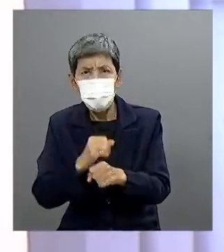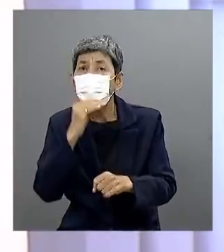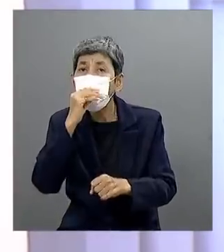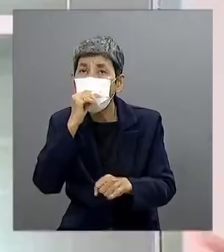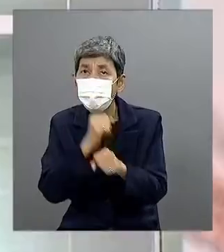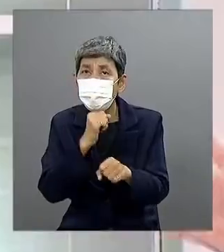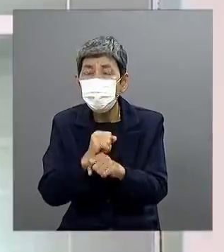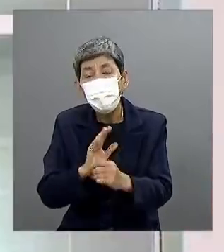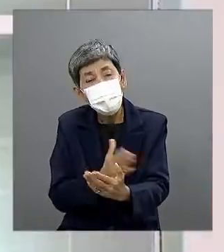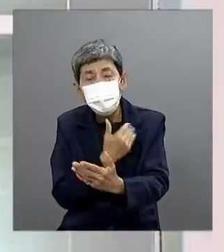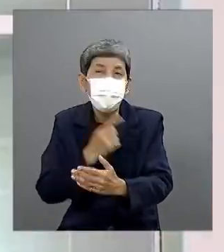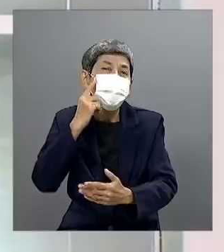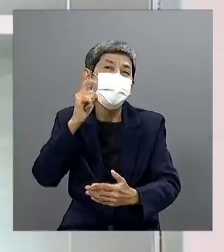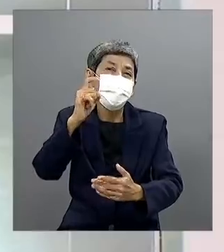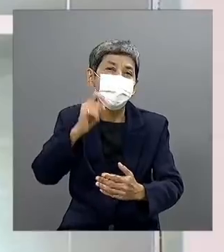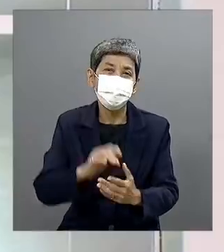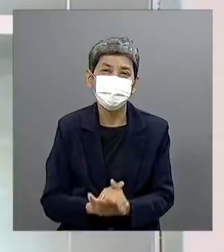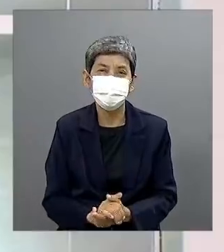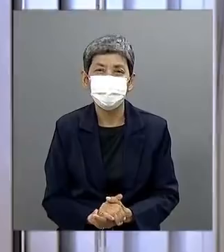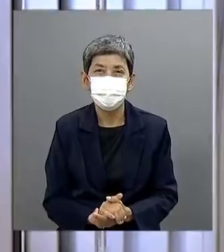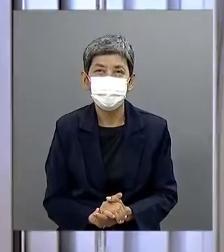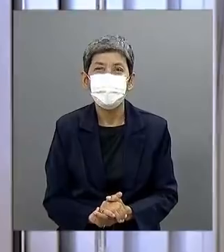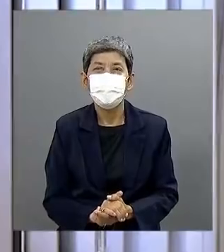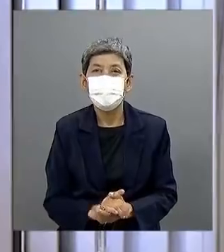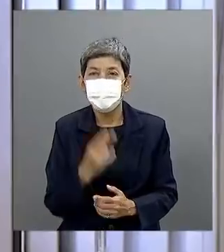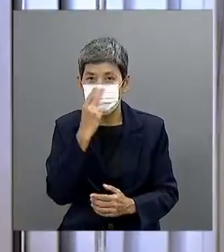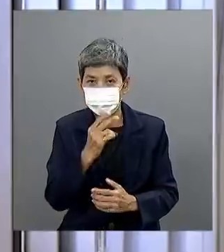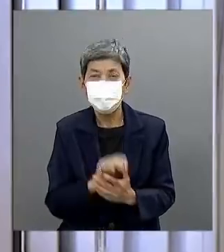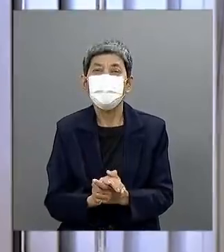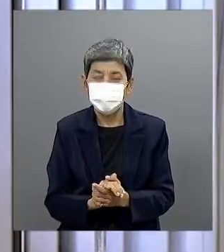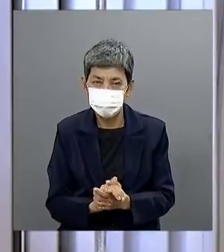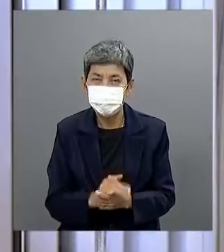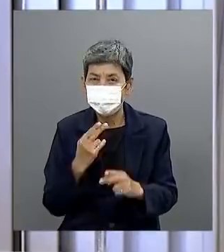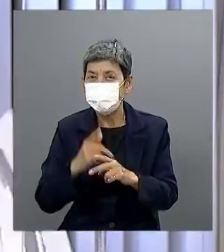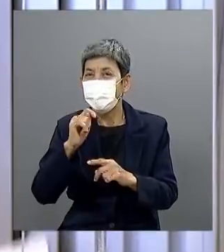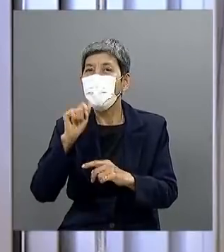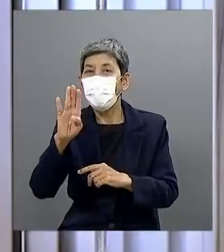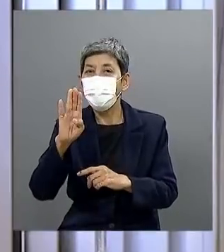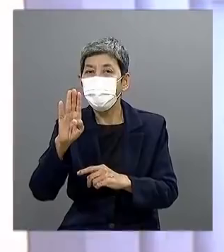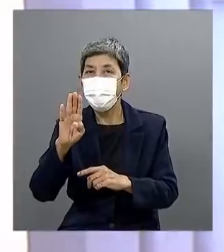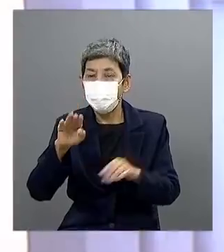าจจะไม่รอดนี่ไม่ได้พูดถึงพิธีกรชายท่านหนึ่ง คุณพูด ที ่ ช ื่ อต๊อป คุณพูดแตงโม3ครั้งดิ